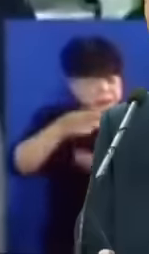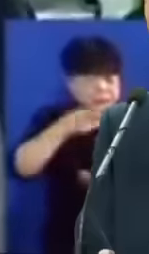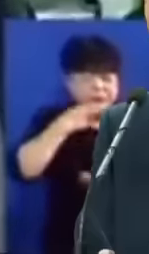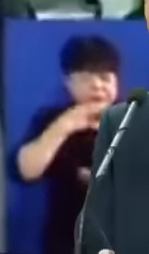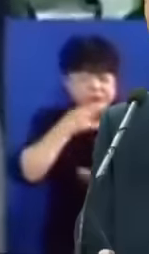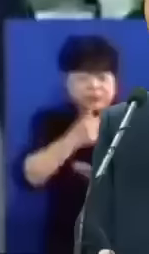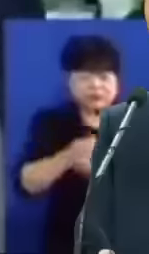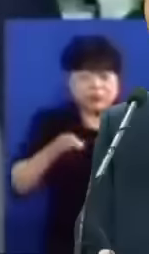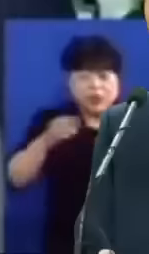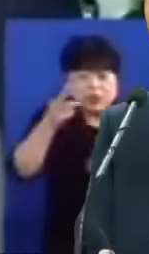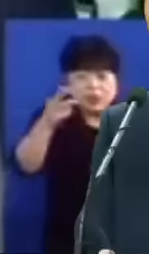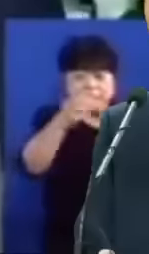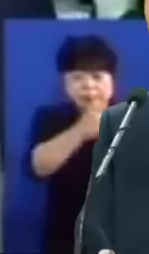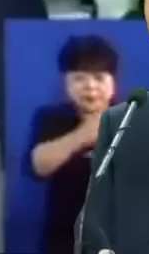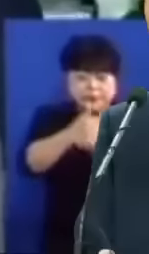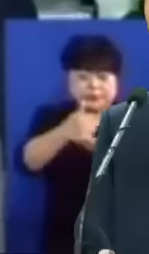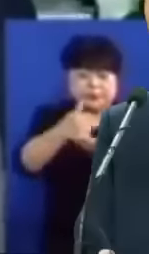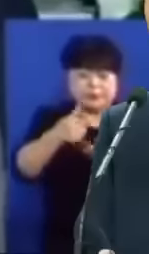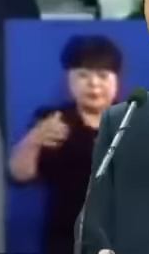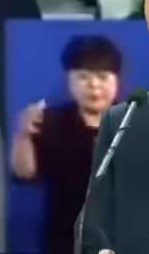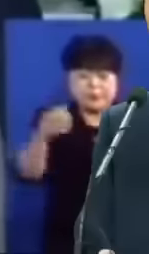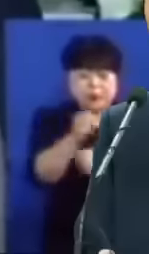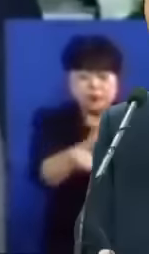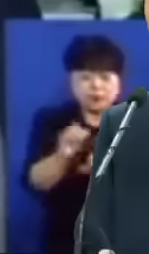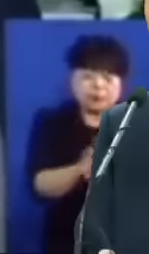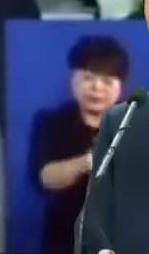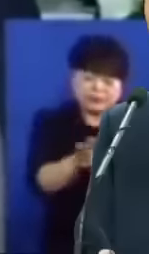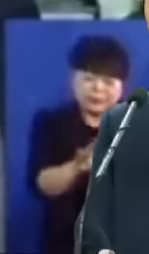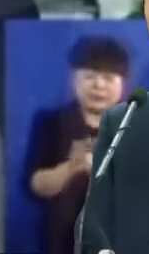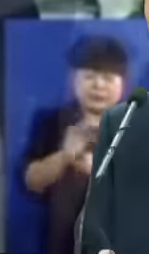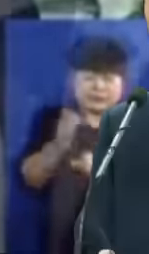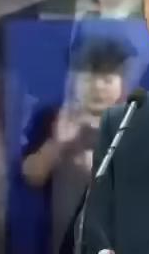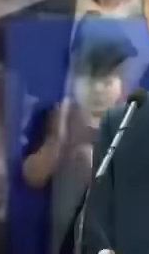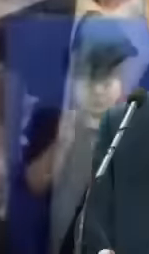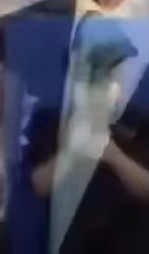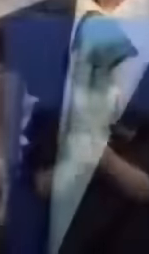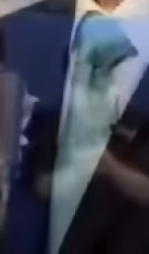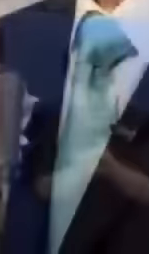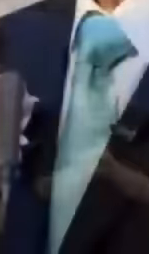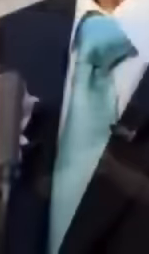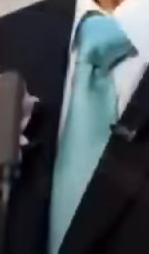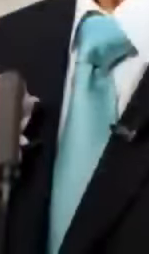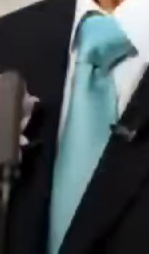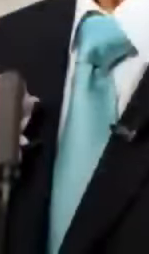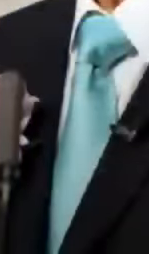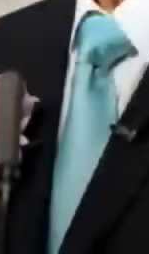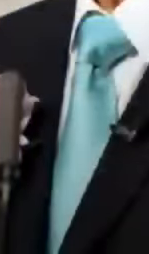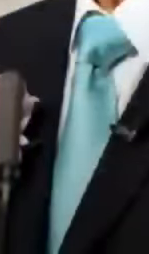없어요. 우리 주여 세 번 부르고 통성할 때 용서와 사랑으로 넘치는 우리가 되도록 기도하십시다.